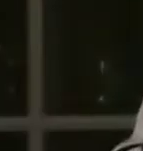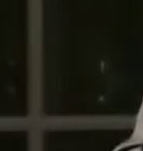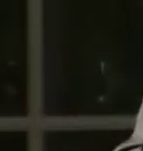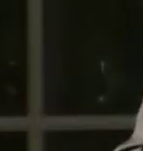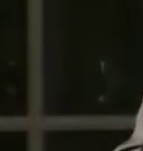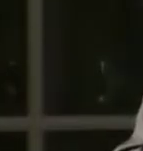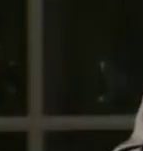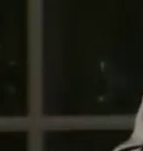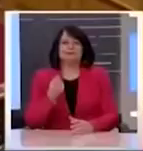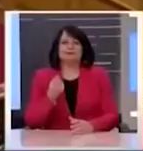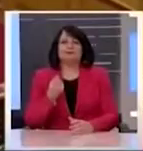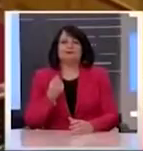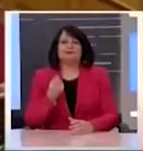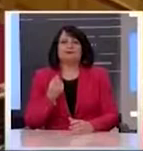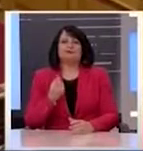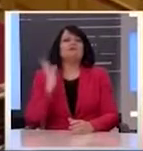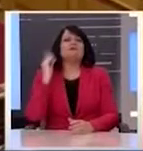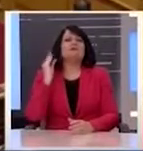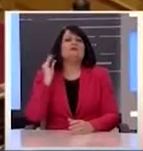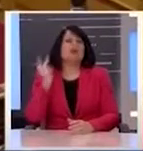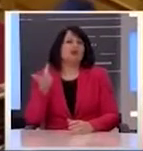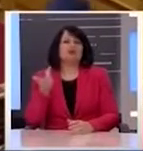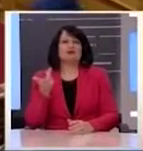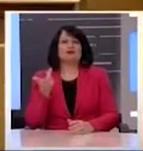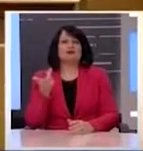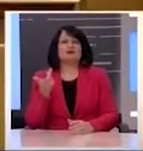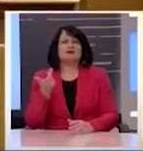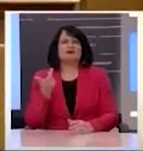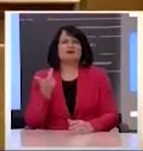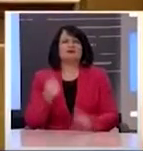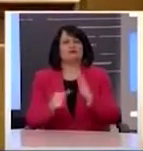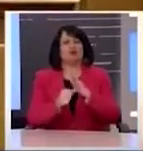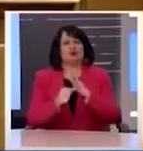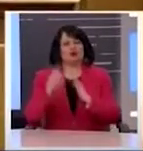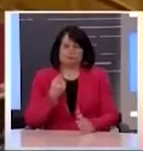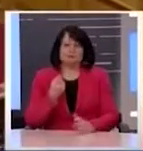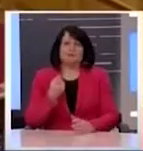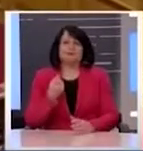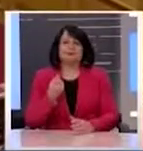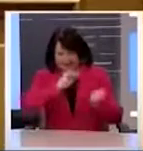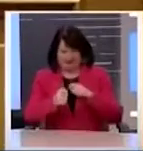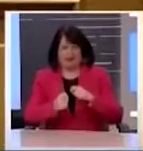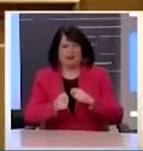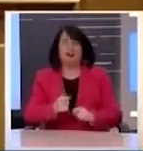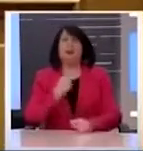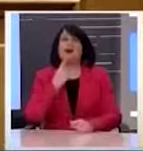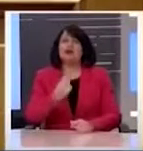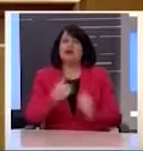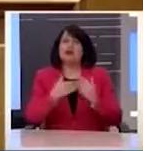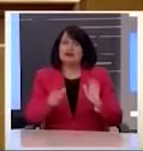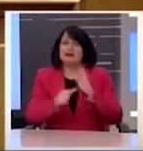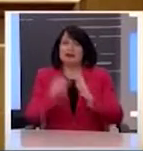F-16 και την βάση της Σούδας. Ακούσαμε τον νέο πρόεδρο των Ηνωμένων Πολιτειών να μιλάει